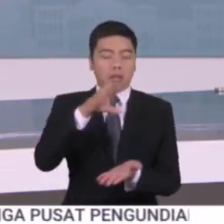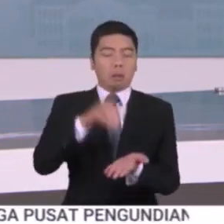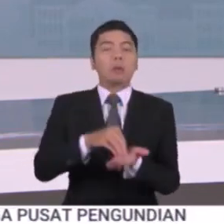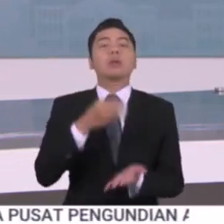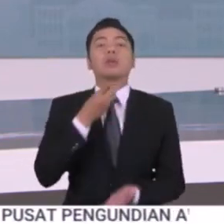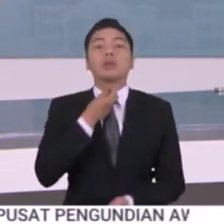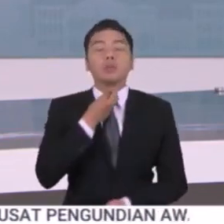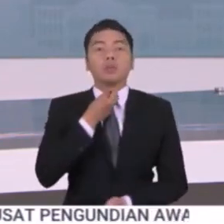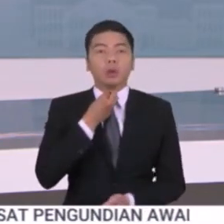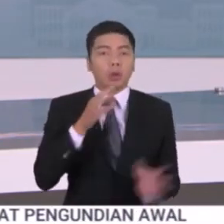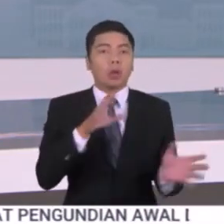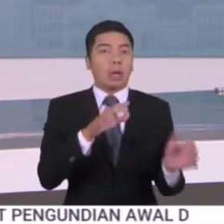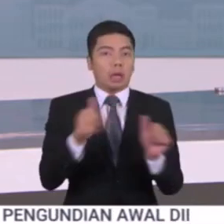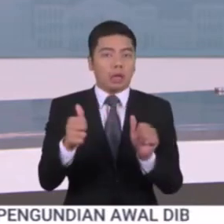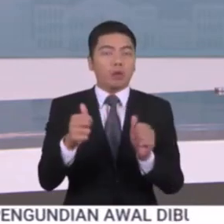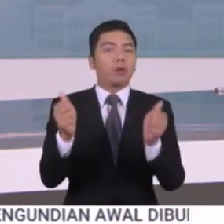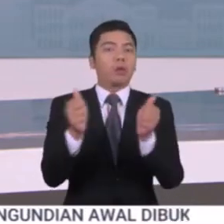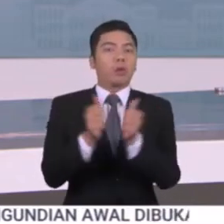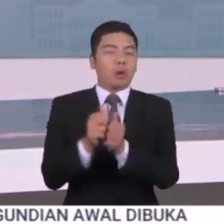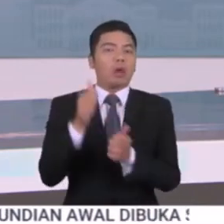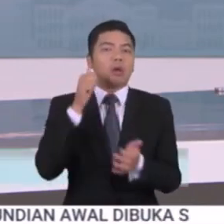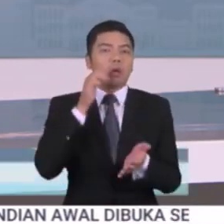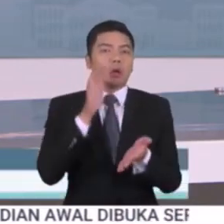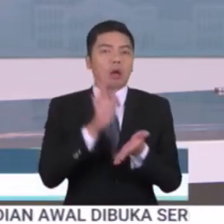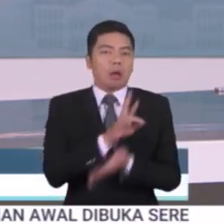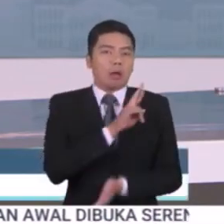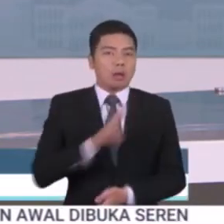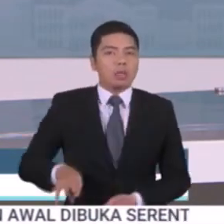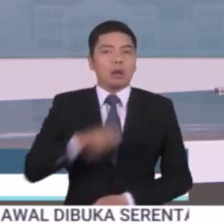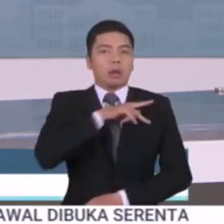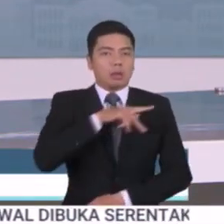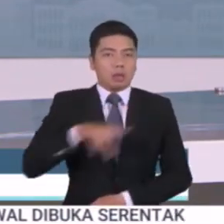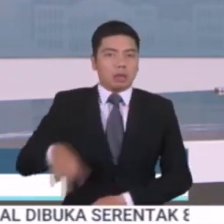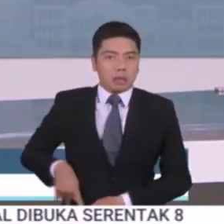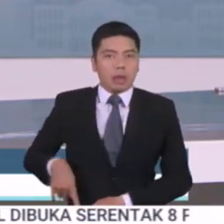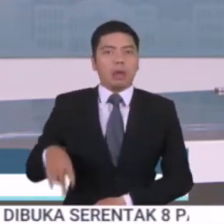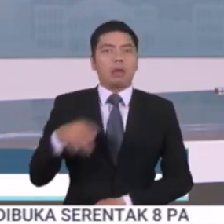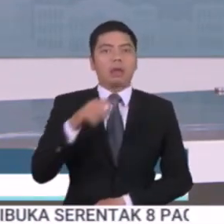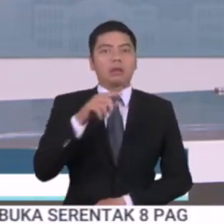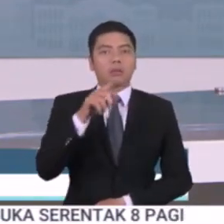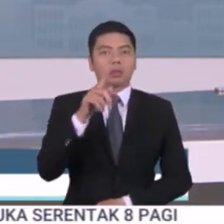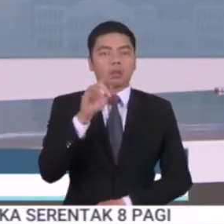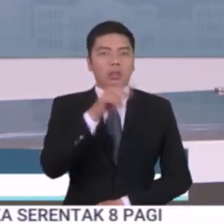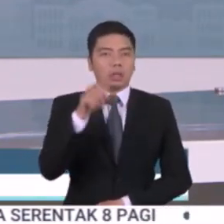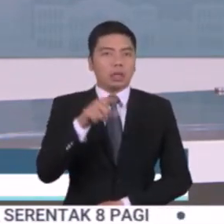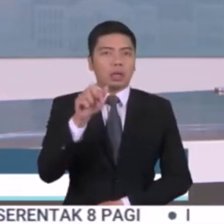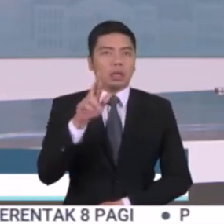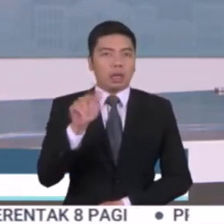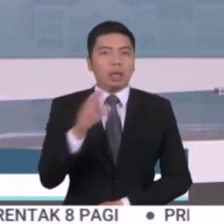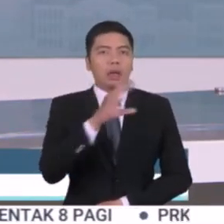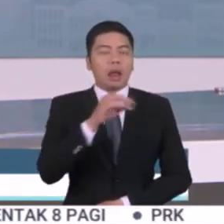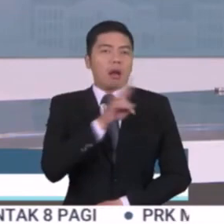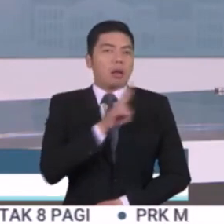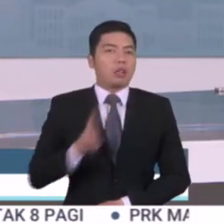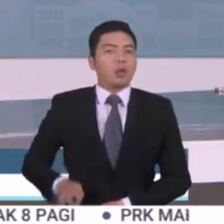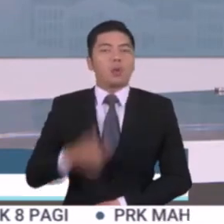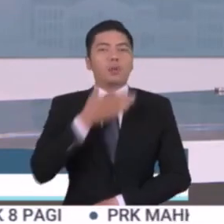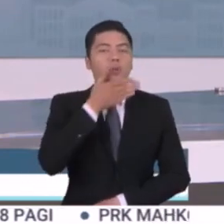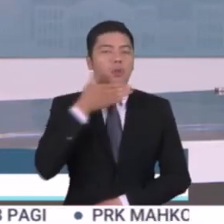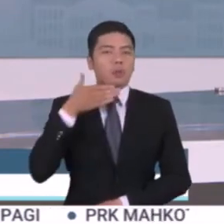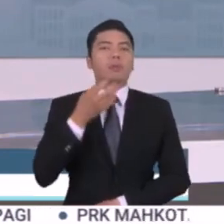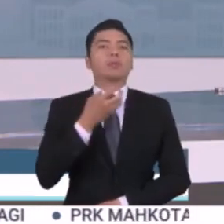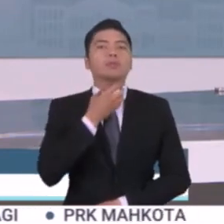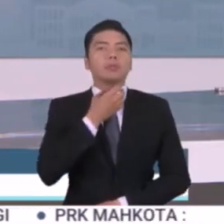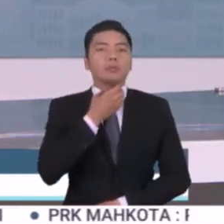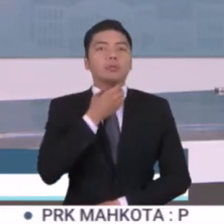Ipoh. Keberangkatan baginda diiringi Raja Permaisuri Perak Tuanku Zara Salim serta Raja Muda Perak Raja Jaafar Raja